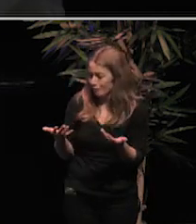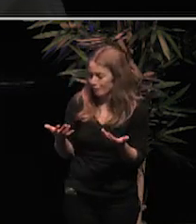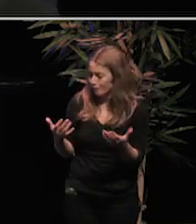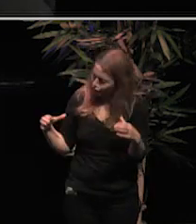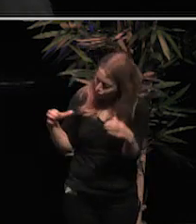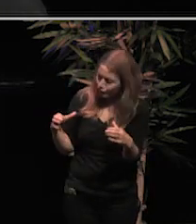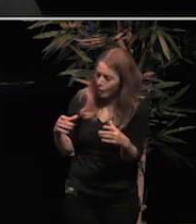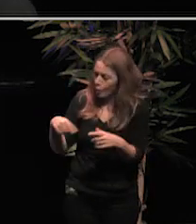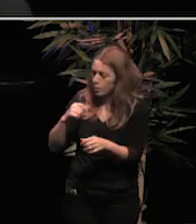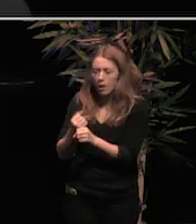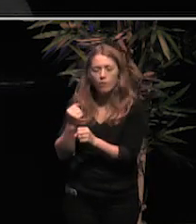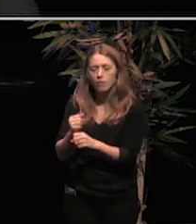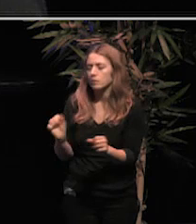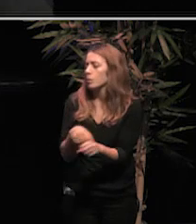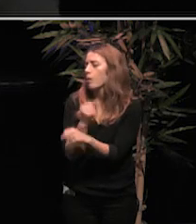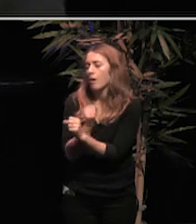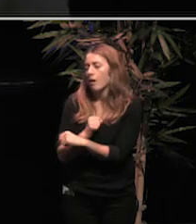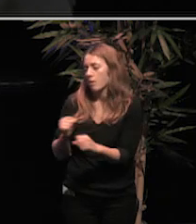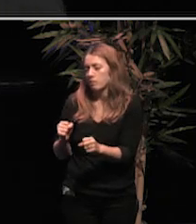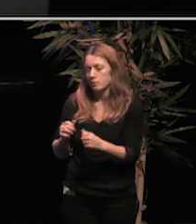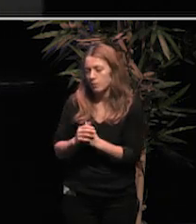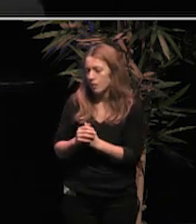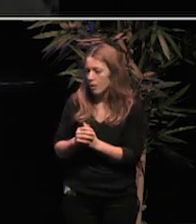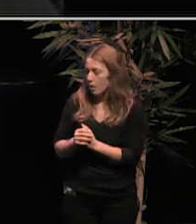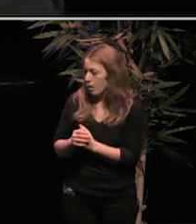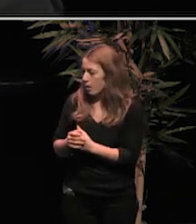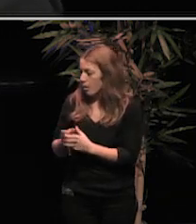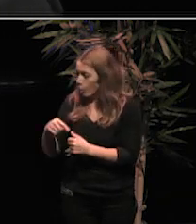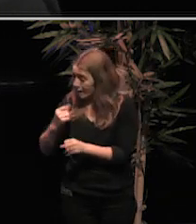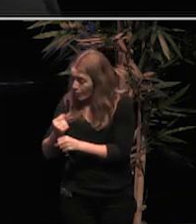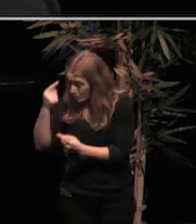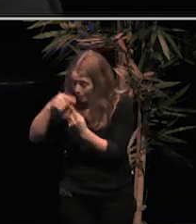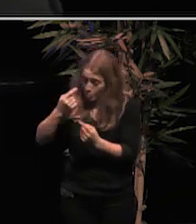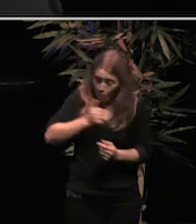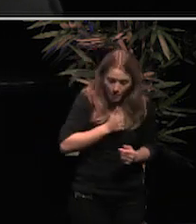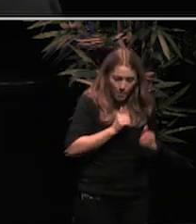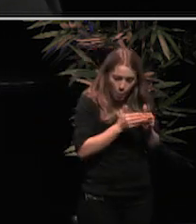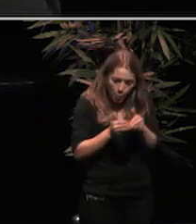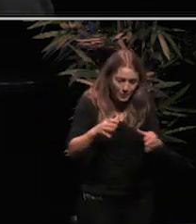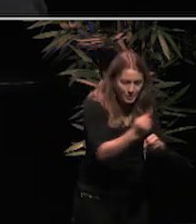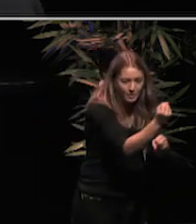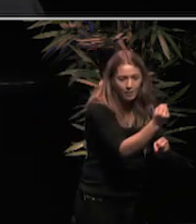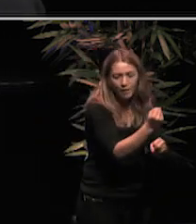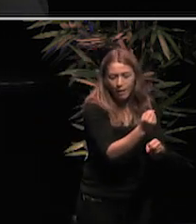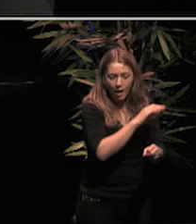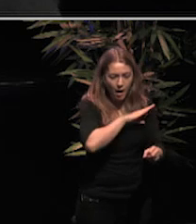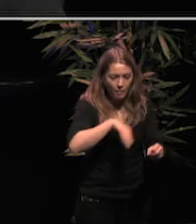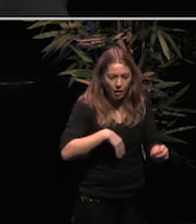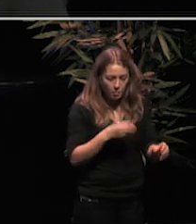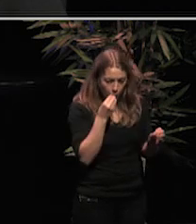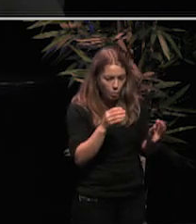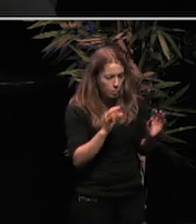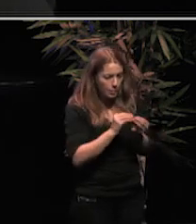qui a fait un travail exceptionnel pour que je puisse en fait mener à bien ce bateau dans des conditions qui ont été vraiment rudes.